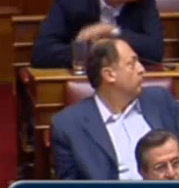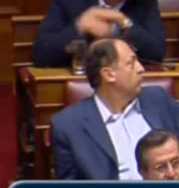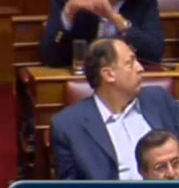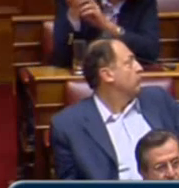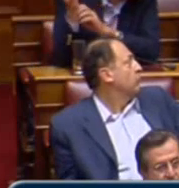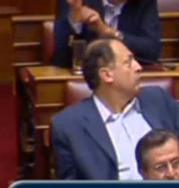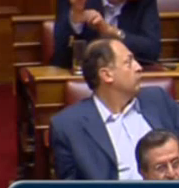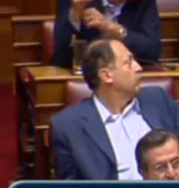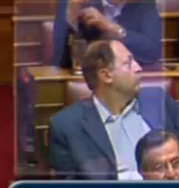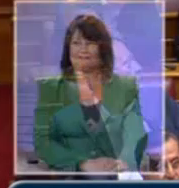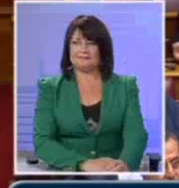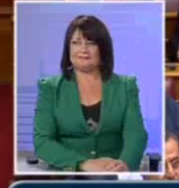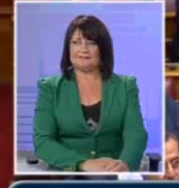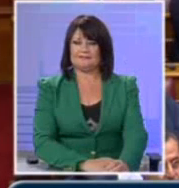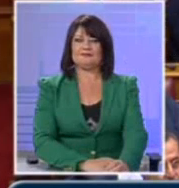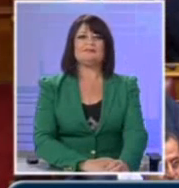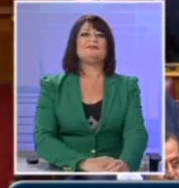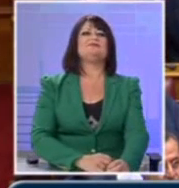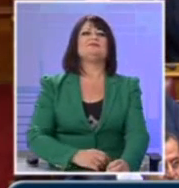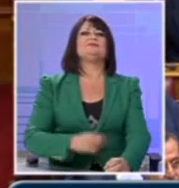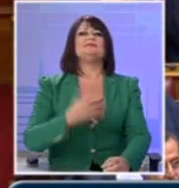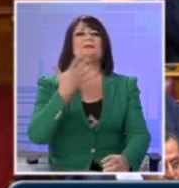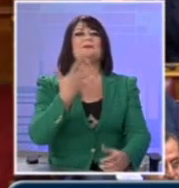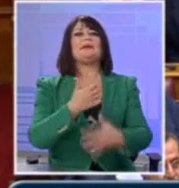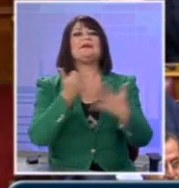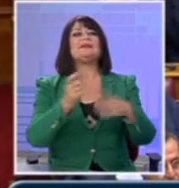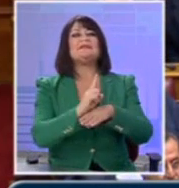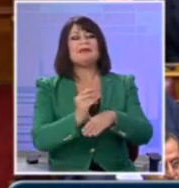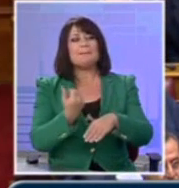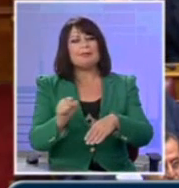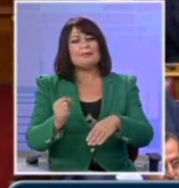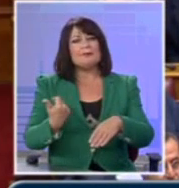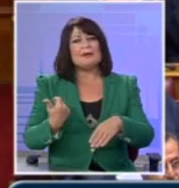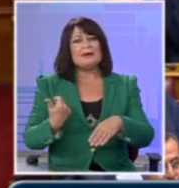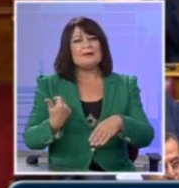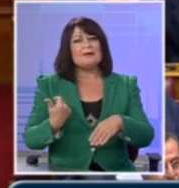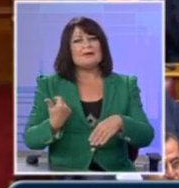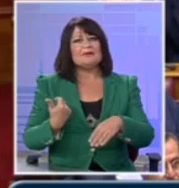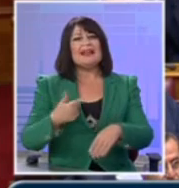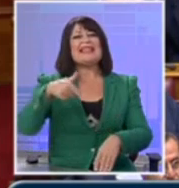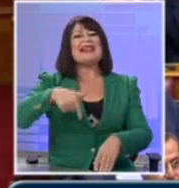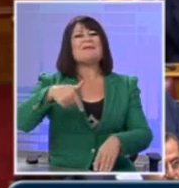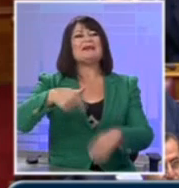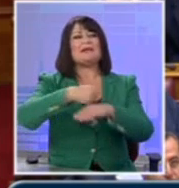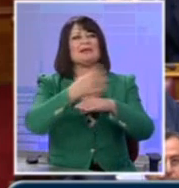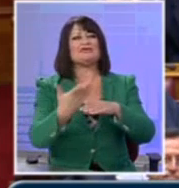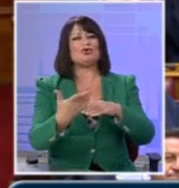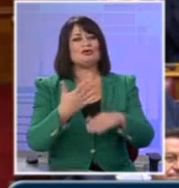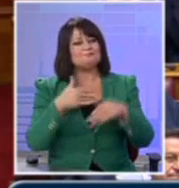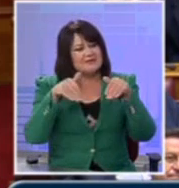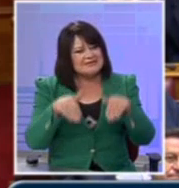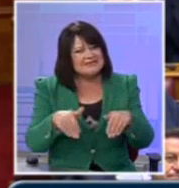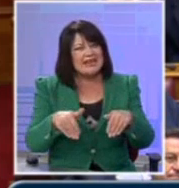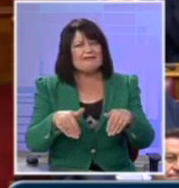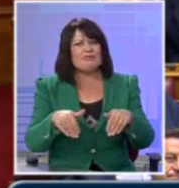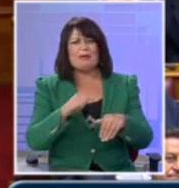Ομέλεια. Έλειπα για 5-6 λεφτά όταν η κυρία Γεννηματά, που ειλικρινά τη σέβομαι και